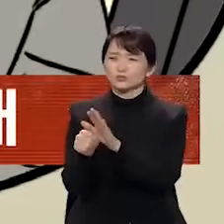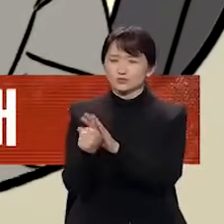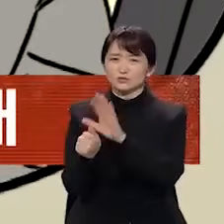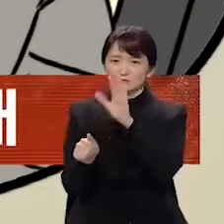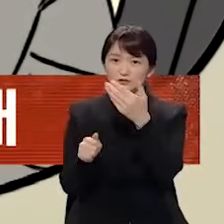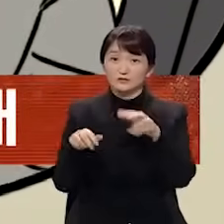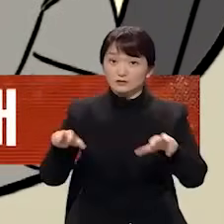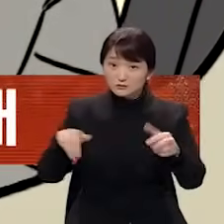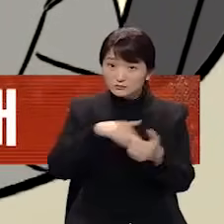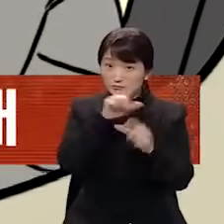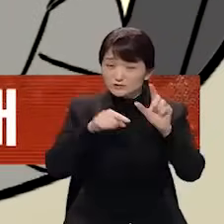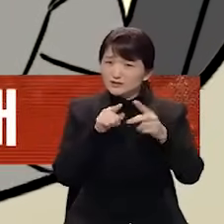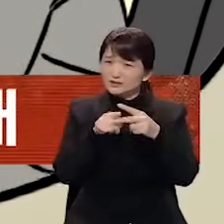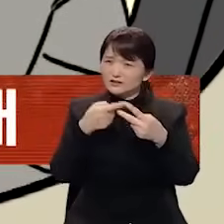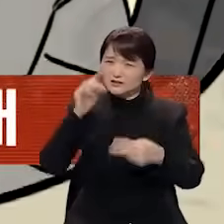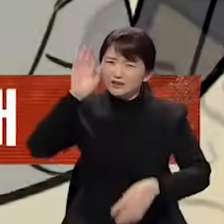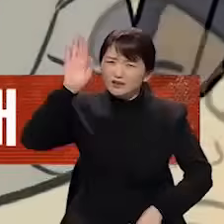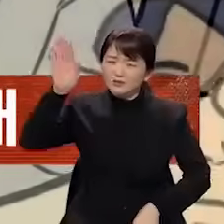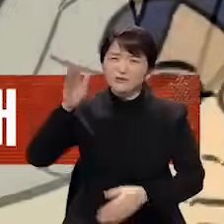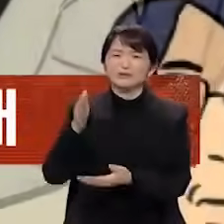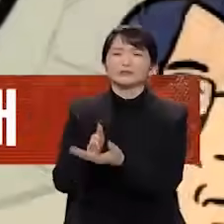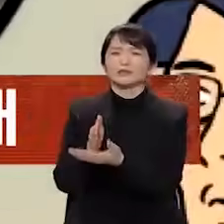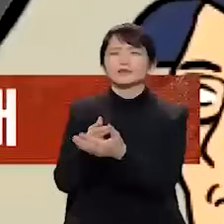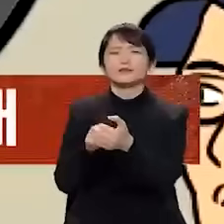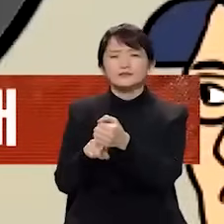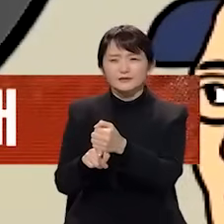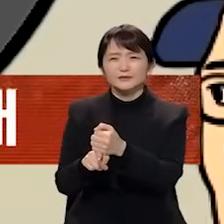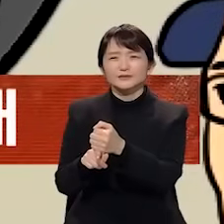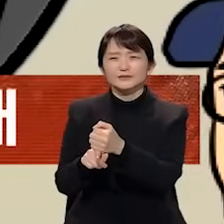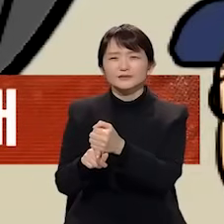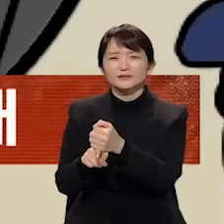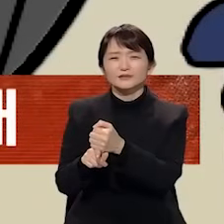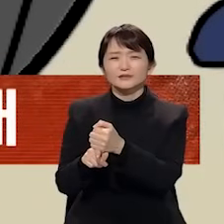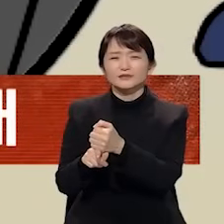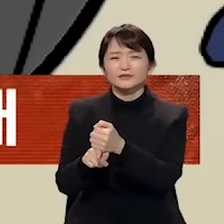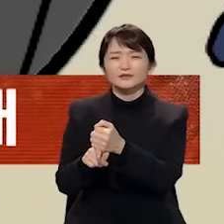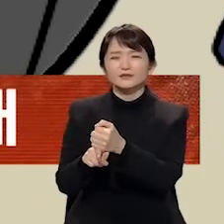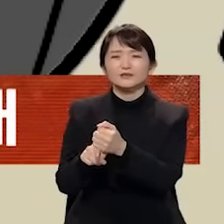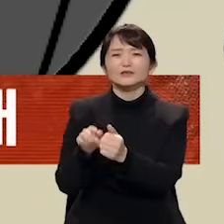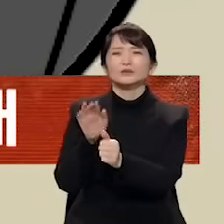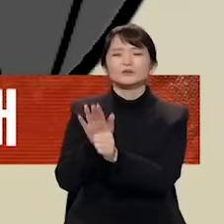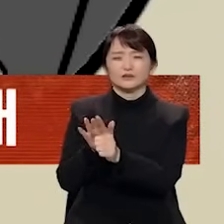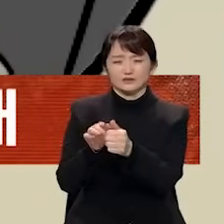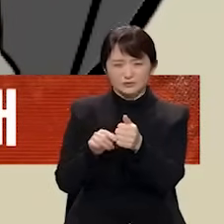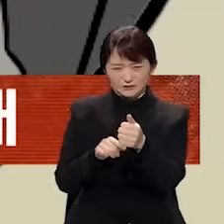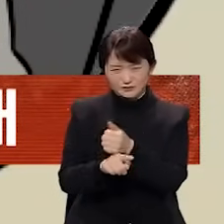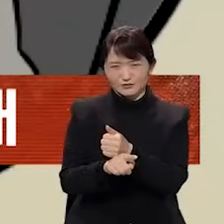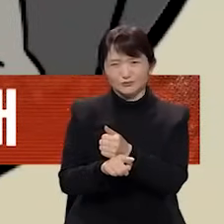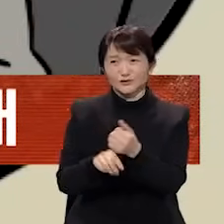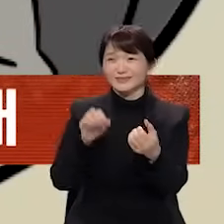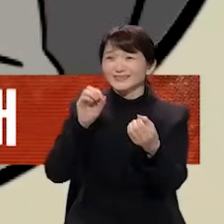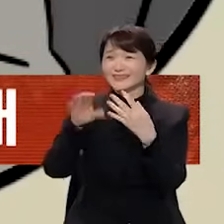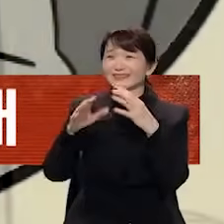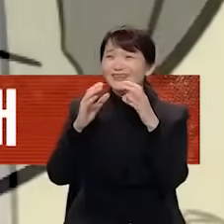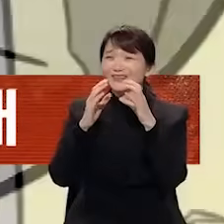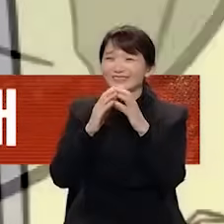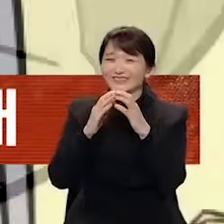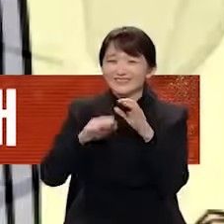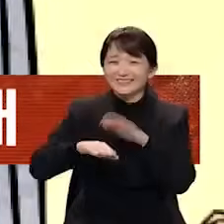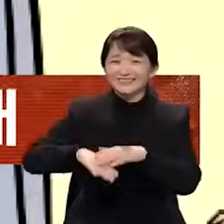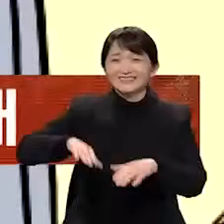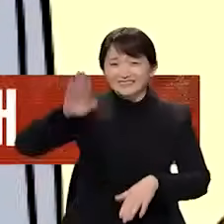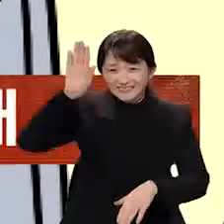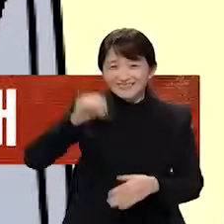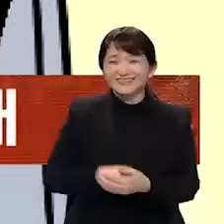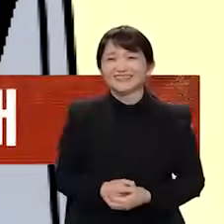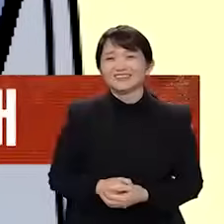남편 이해 하지만 앞으로 좀 하지 말라라는 취지에서 좀 도와드리는 취지에서이 오를 들었습니다 아 무슨 말 진 이해가